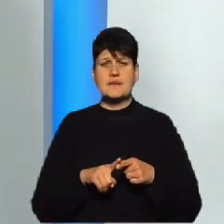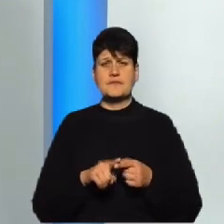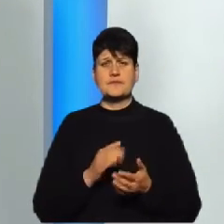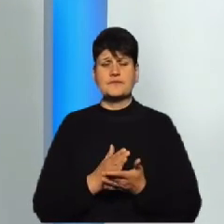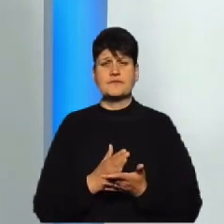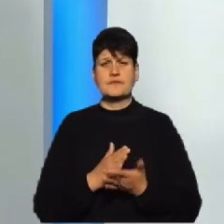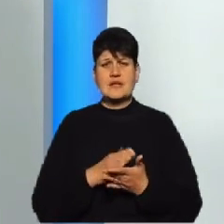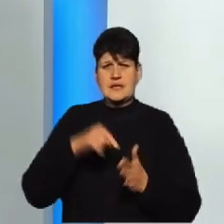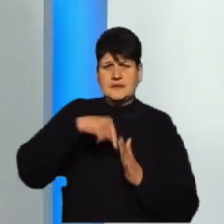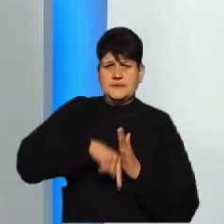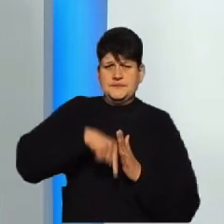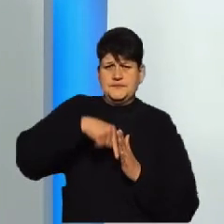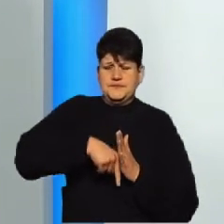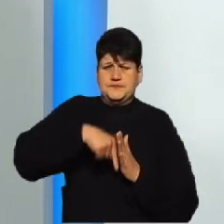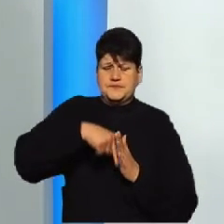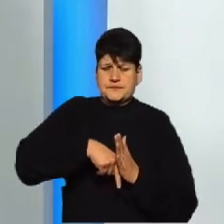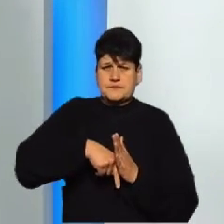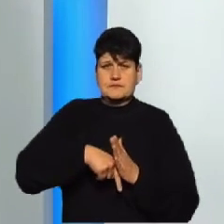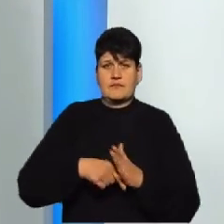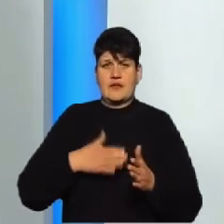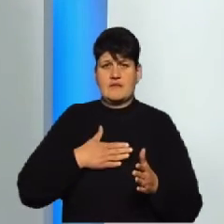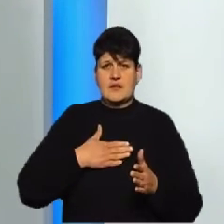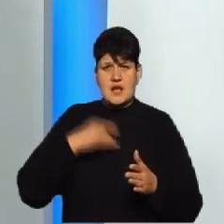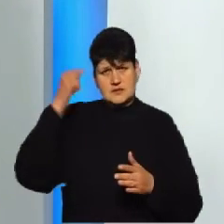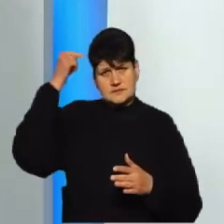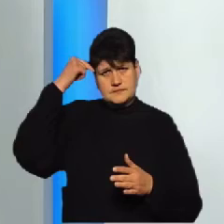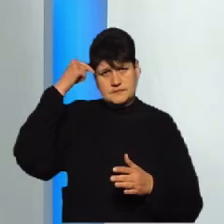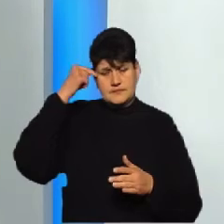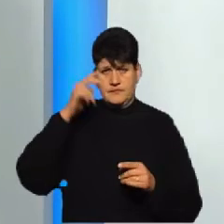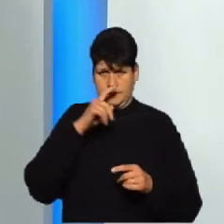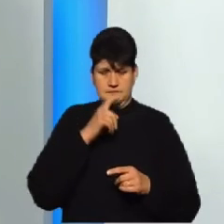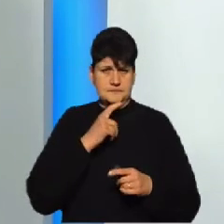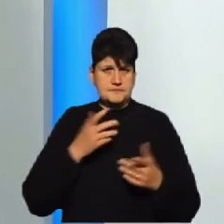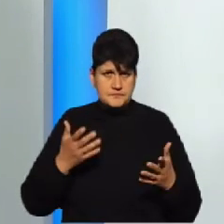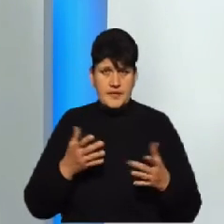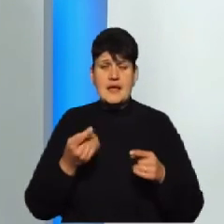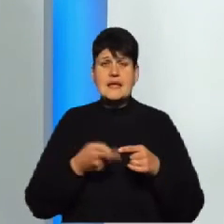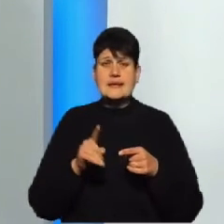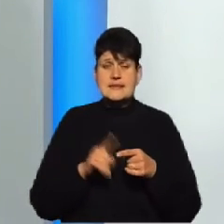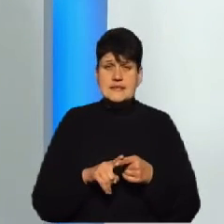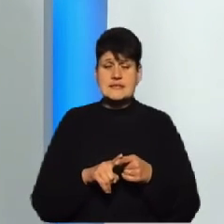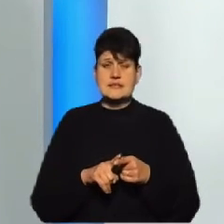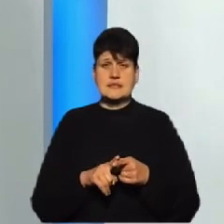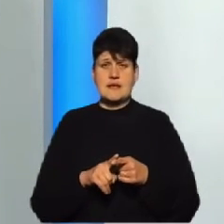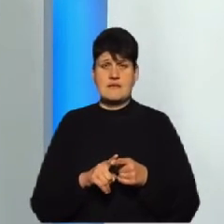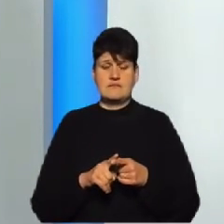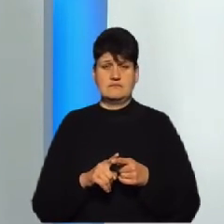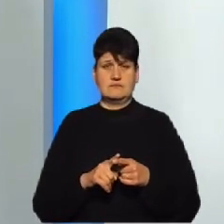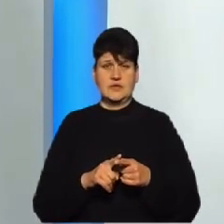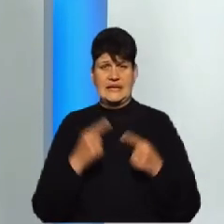глибоко-глибоко в наше несвідоме. І будь-яке інше – це потенційно небезпечне. Небезпека